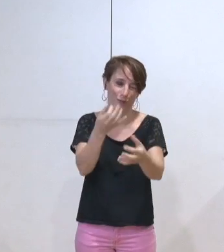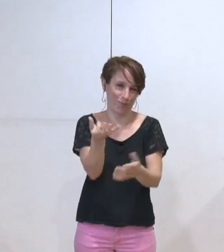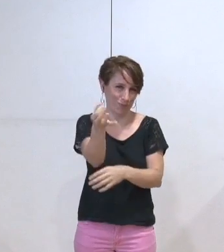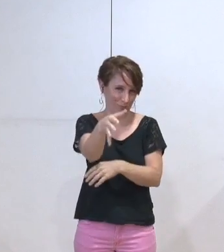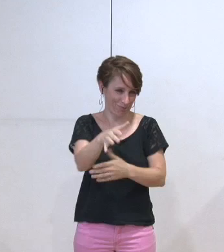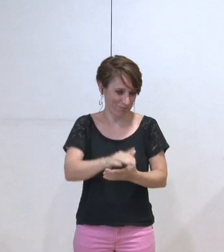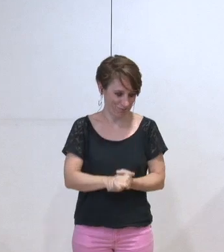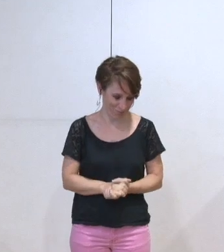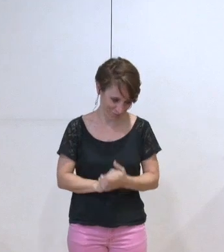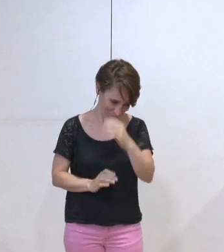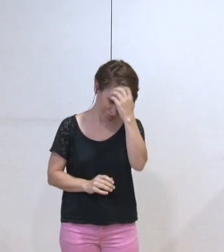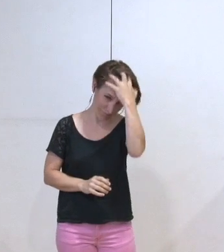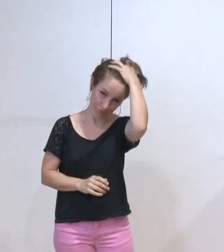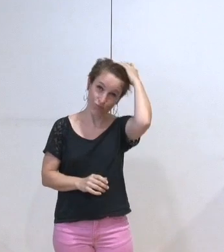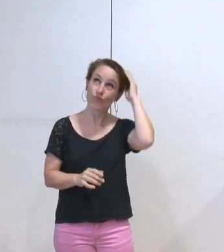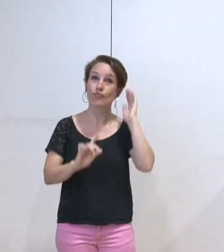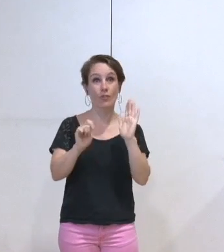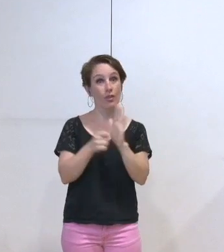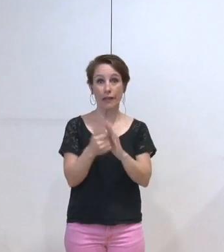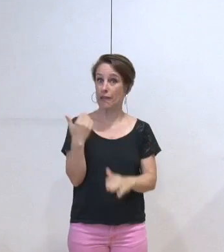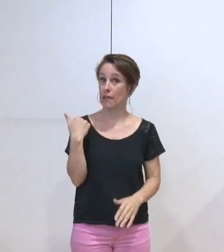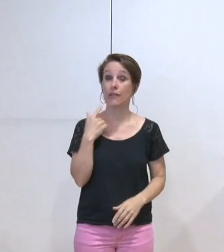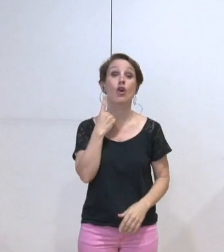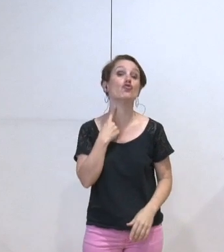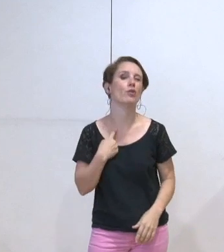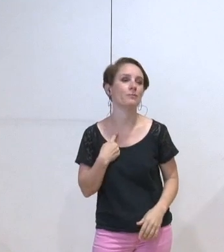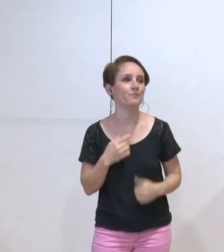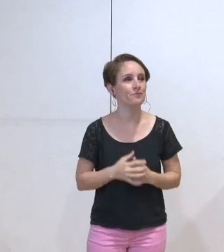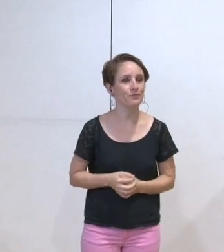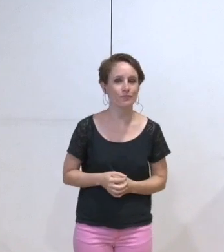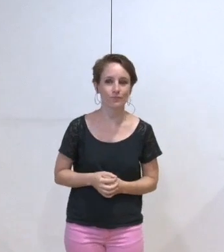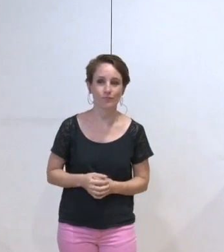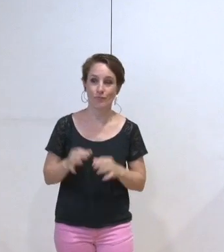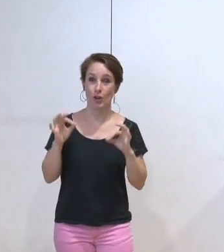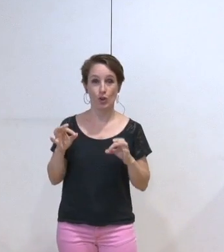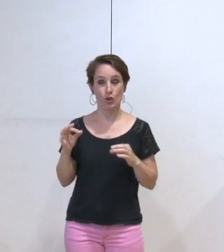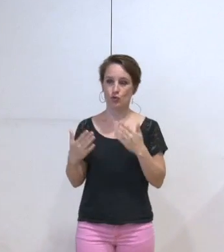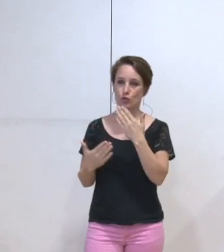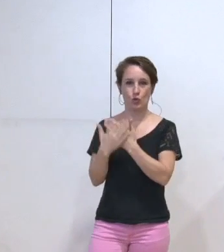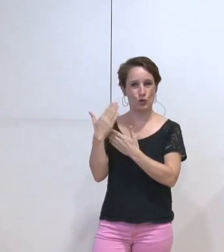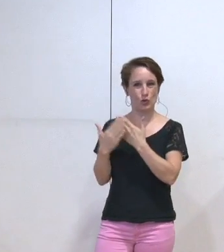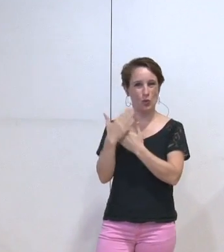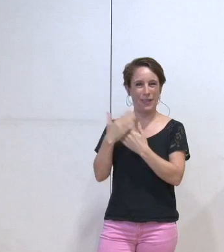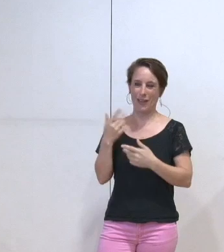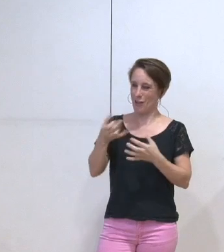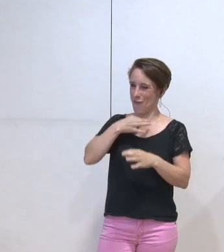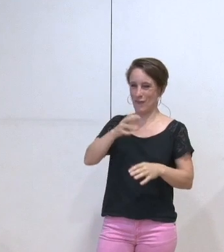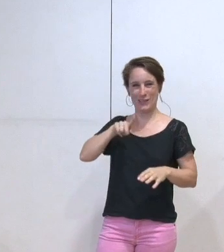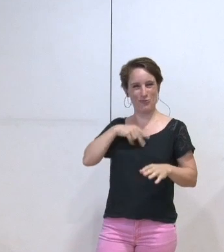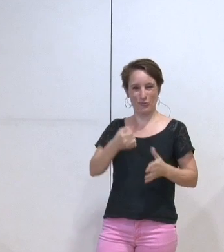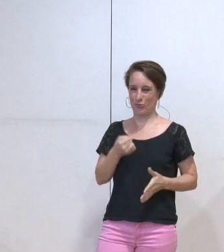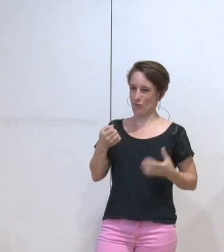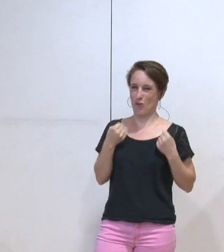personnelle date du mois de juin ce matin après avoir déposé mon fils pour la première épreuve du brevet premier